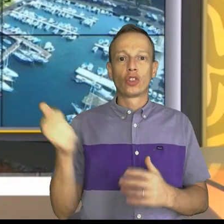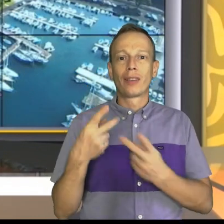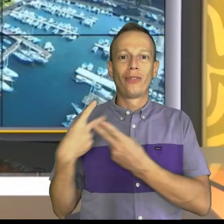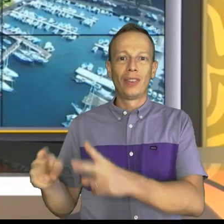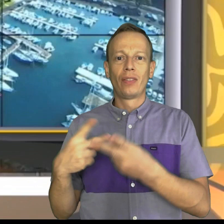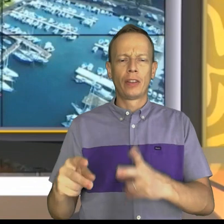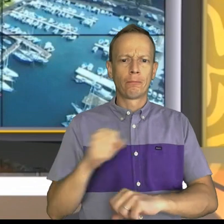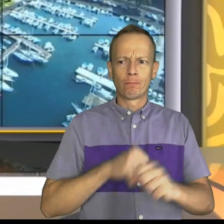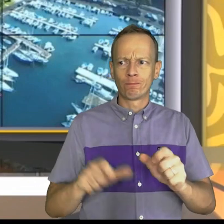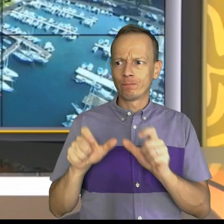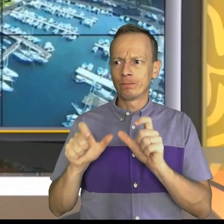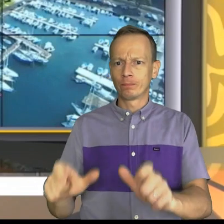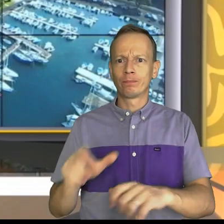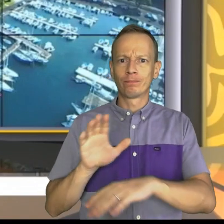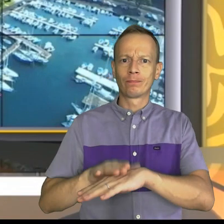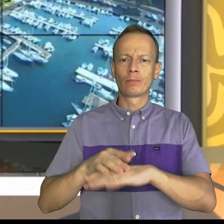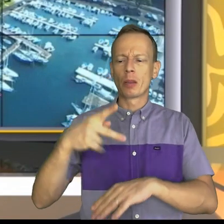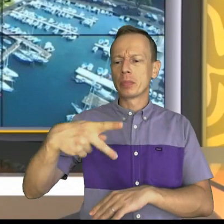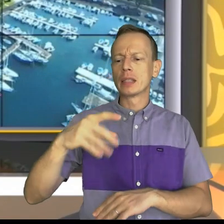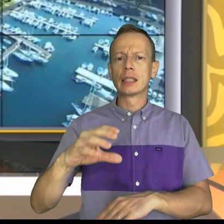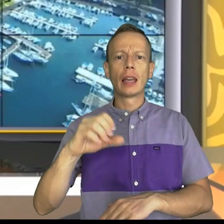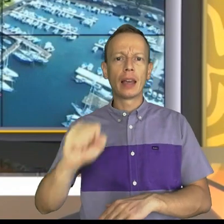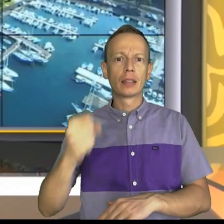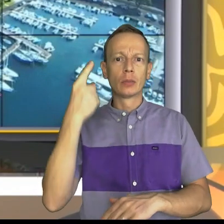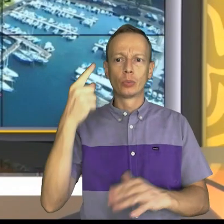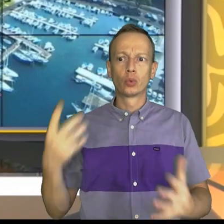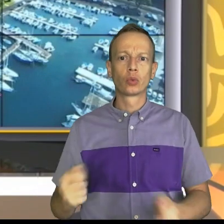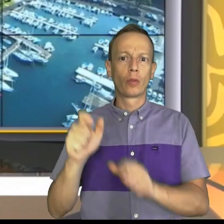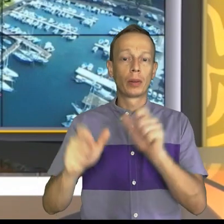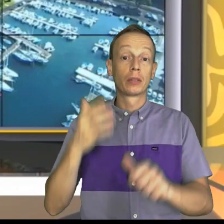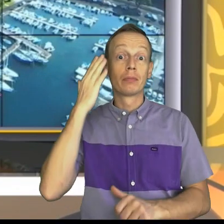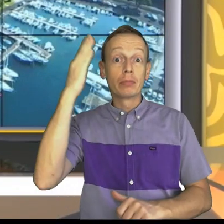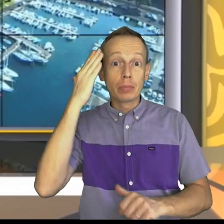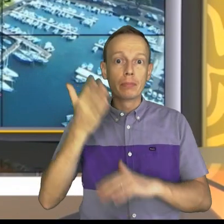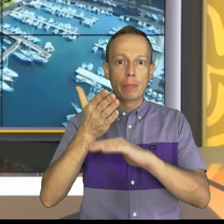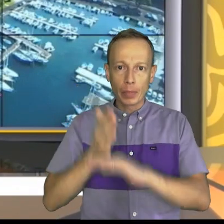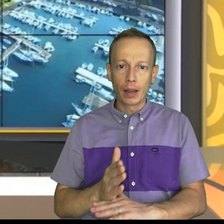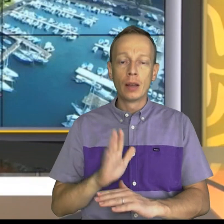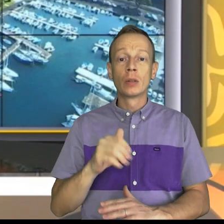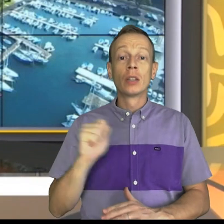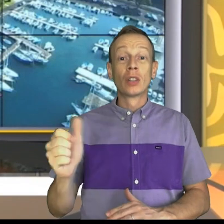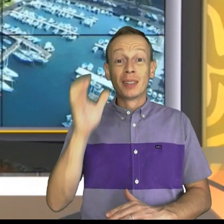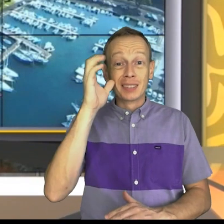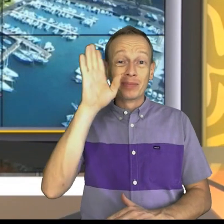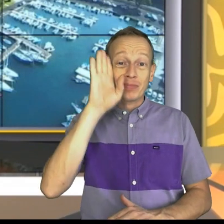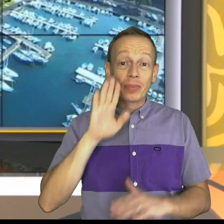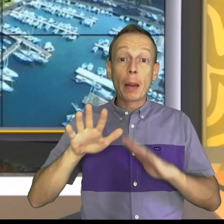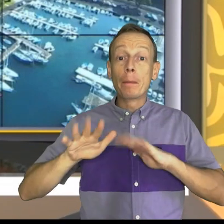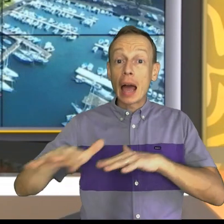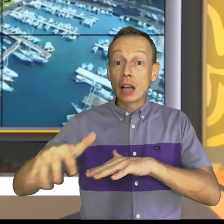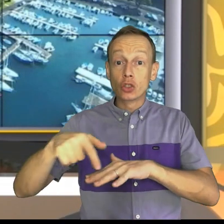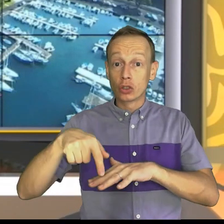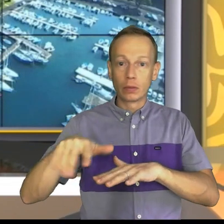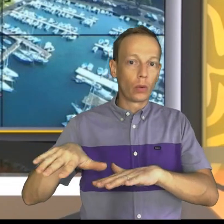commune a déclenché son PCS, donc le plan communal de sauvegarde, pour préparer nos populations. Donc, je demande à ceux qui nous